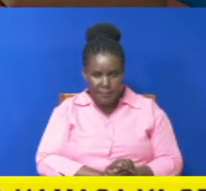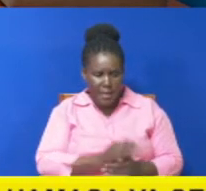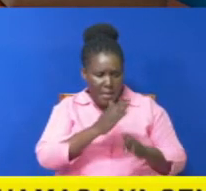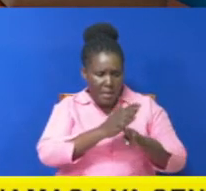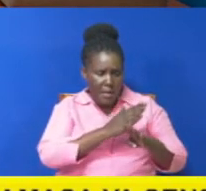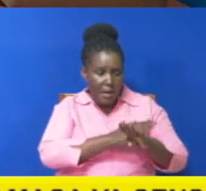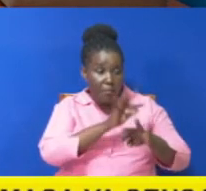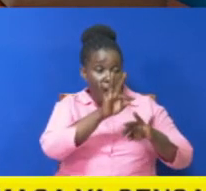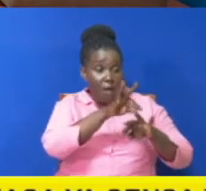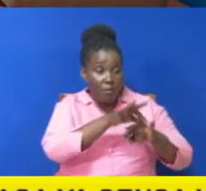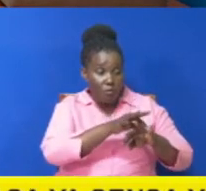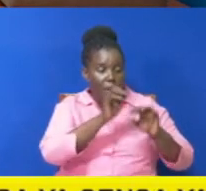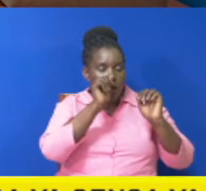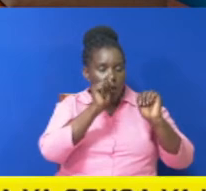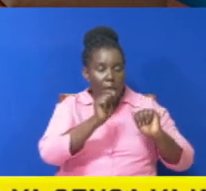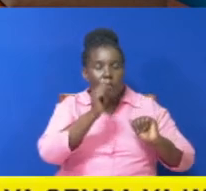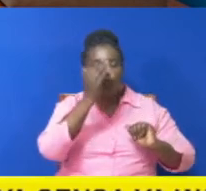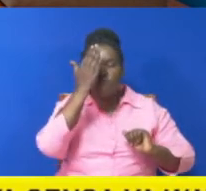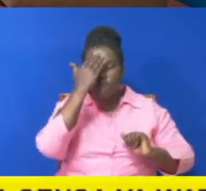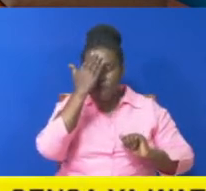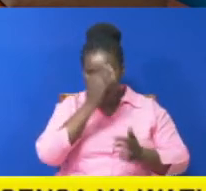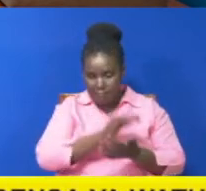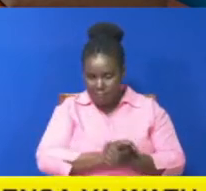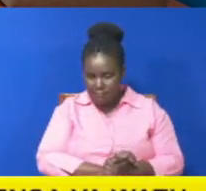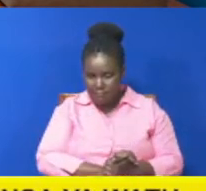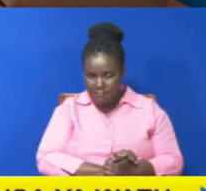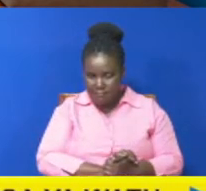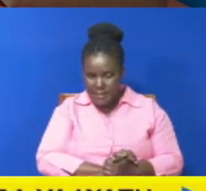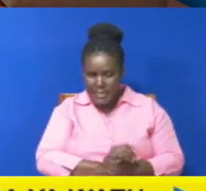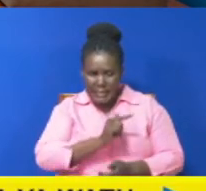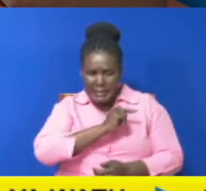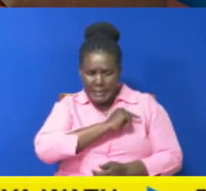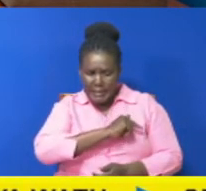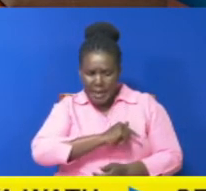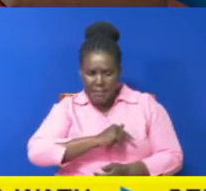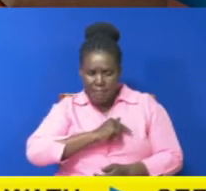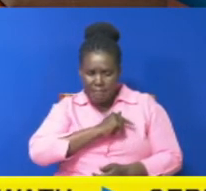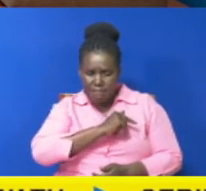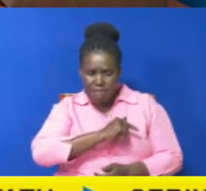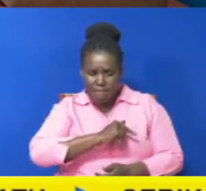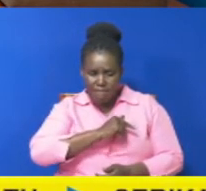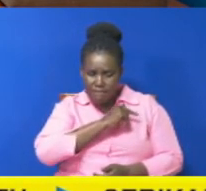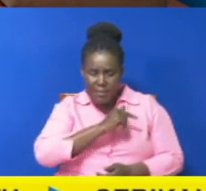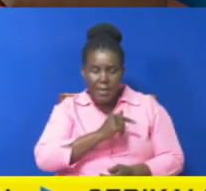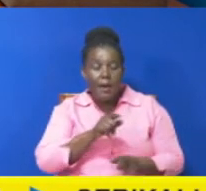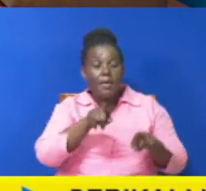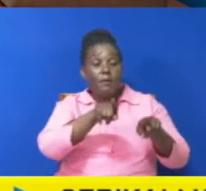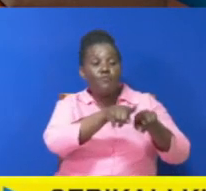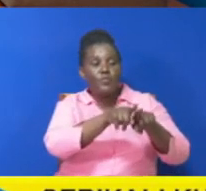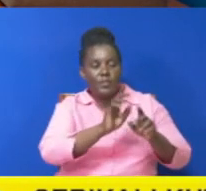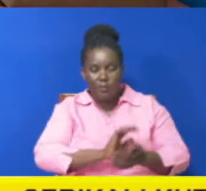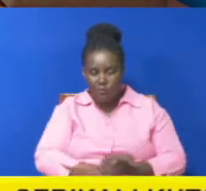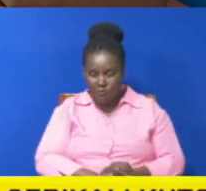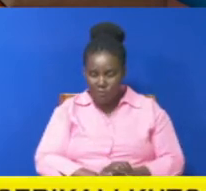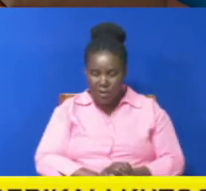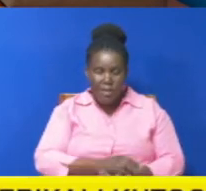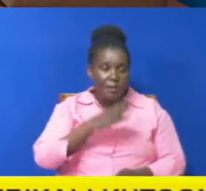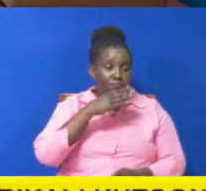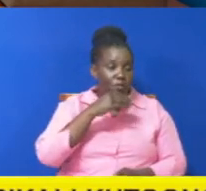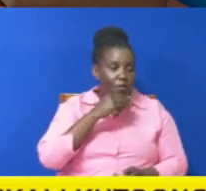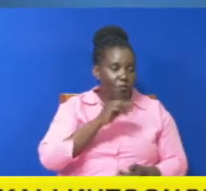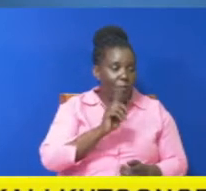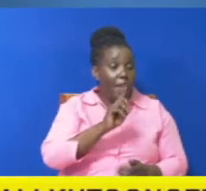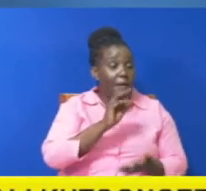ni lazima umjue huyu ninayekwenda kutengeneza naye familia. Ni mwanaume wa aina gani na ni mwanamke wa aina